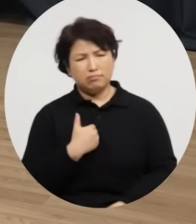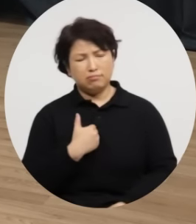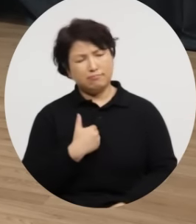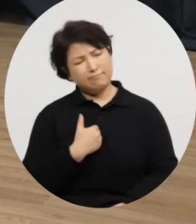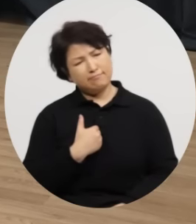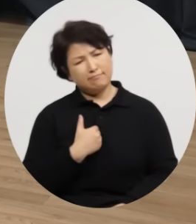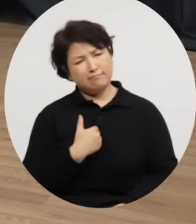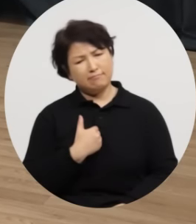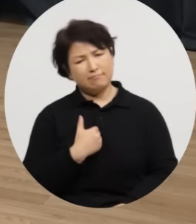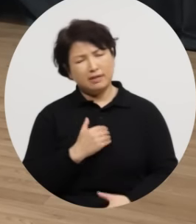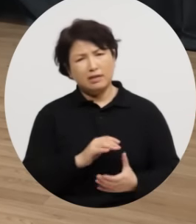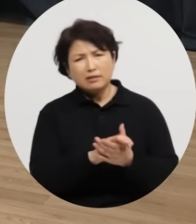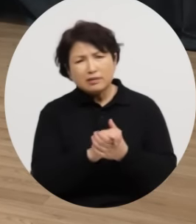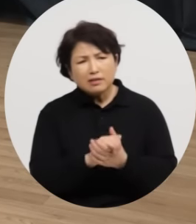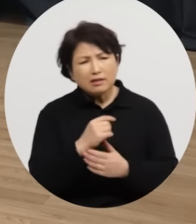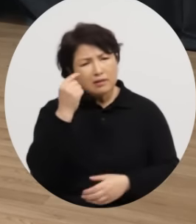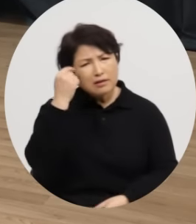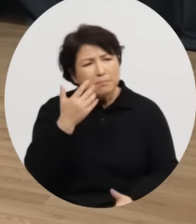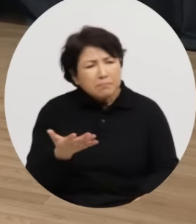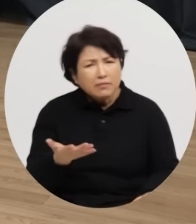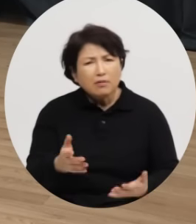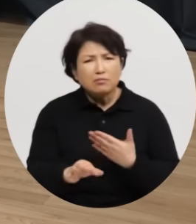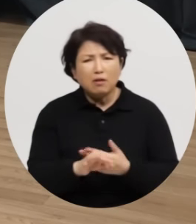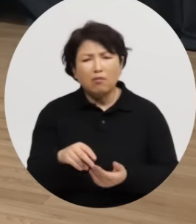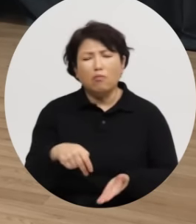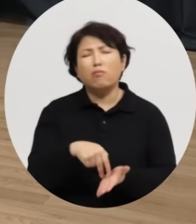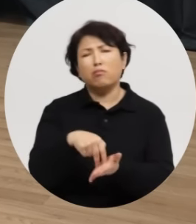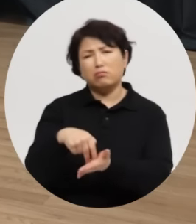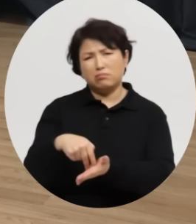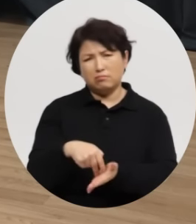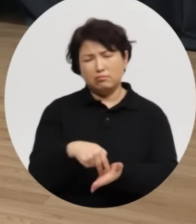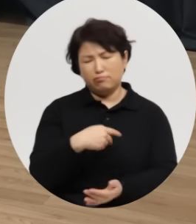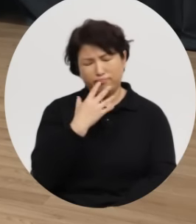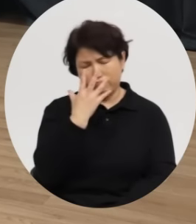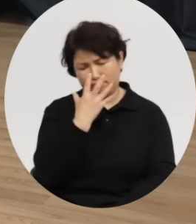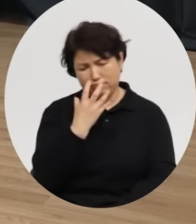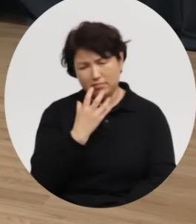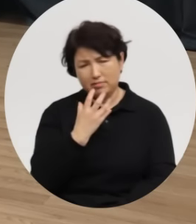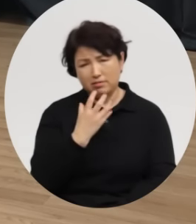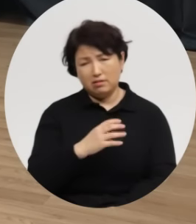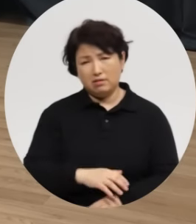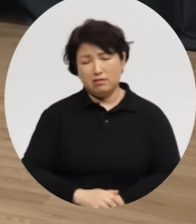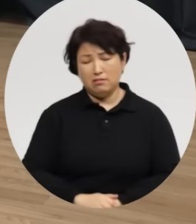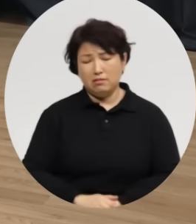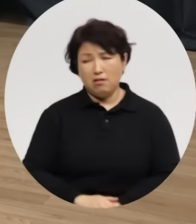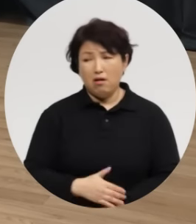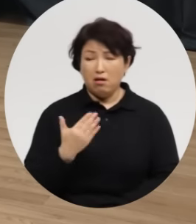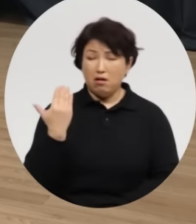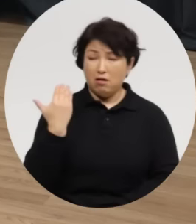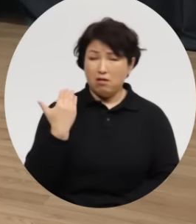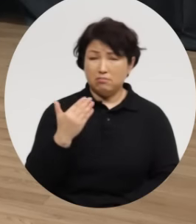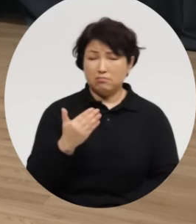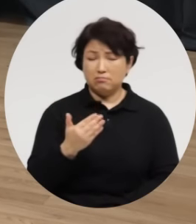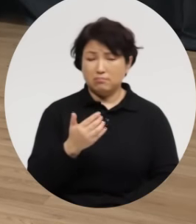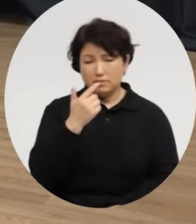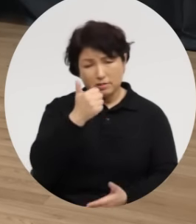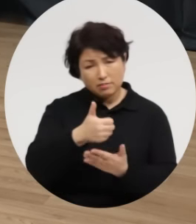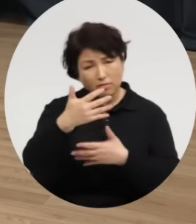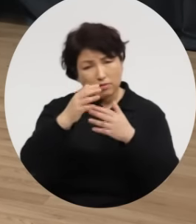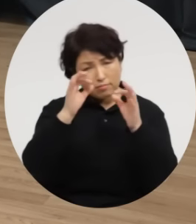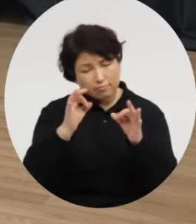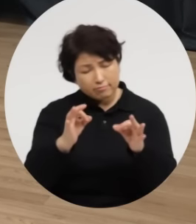못해주거나 좀 사람들과 잘 어울리지 못하면 또 한없이 우울해졌습니다. 최근에는 법률선생님 강의를 보고